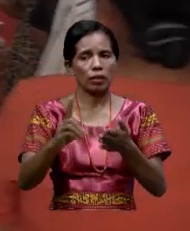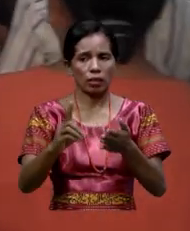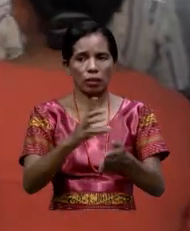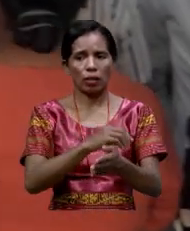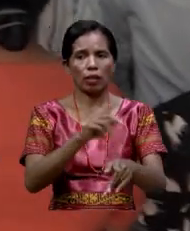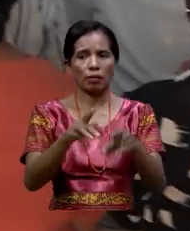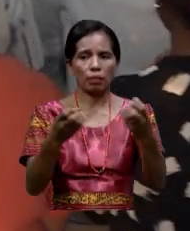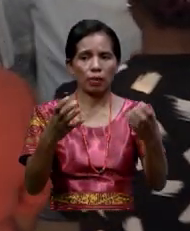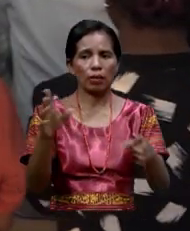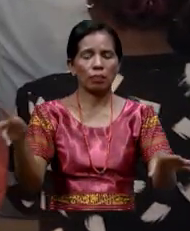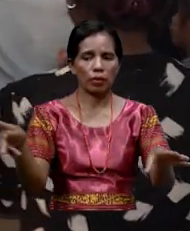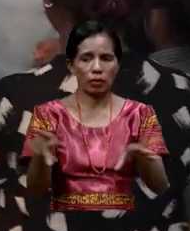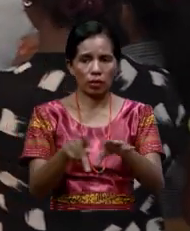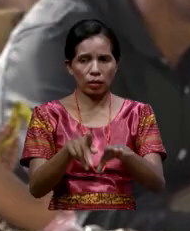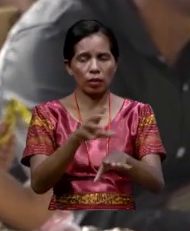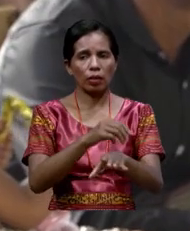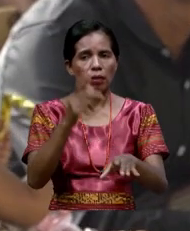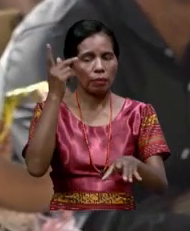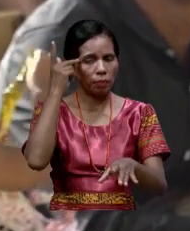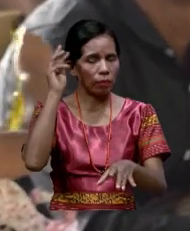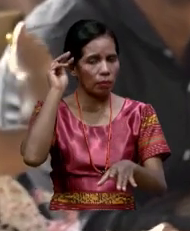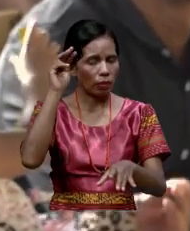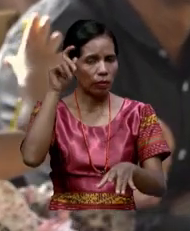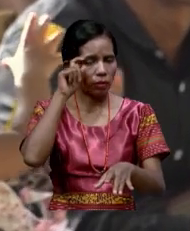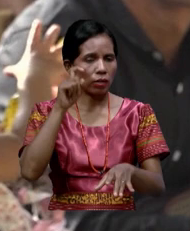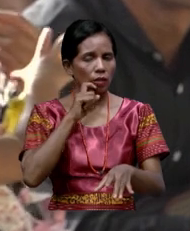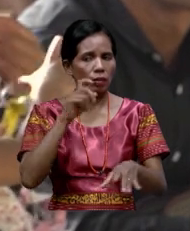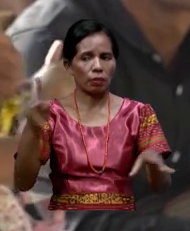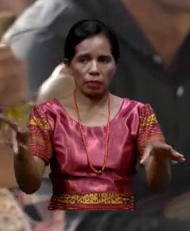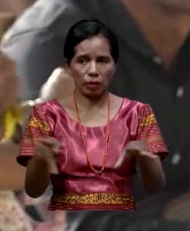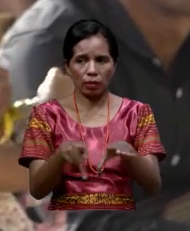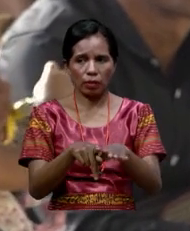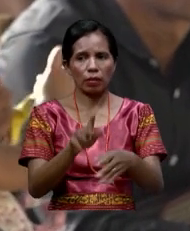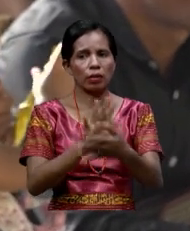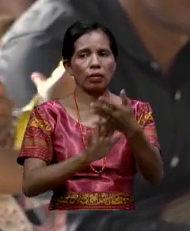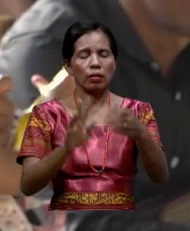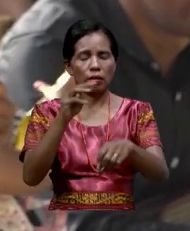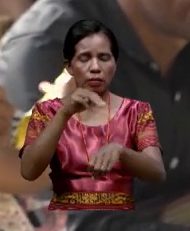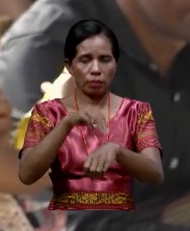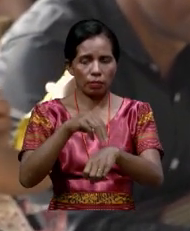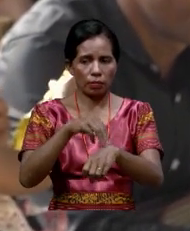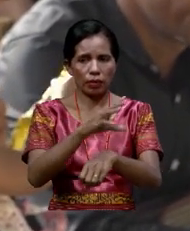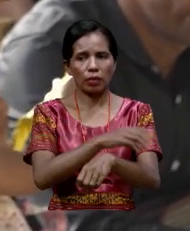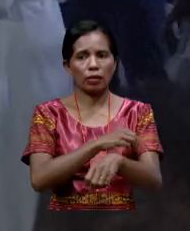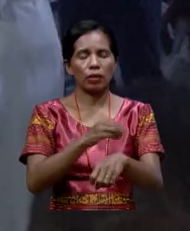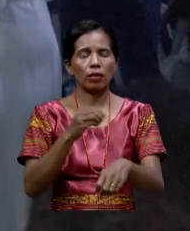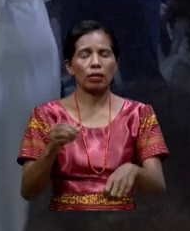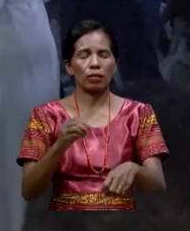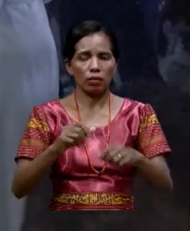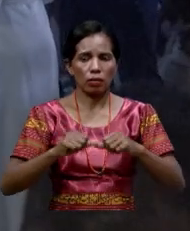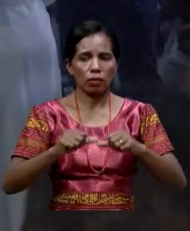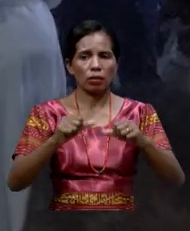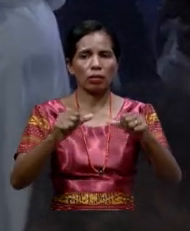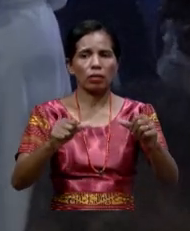Barak mak participa nomos primeiro ministro Kairala Sanana Guzmán a foi celebração misa Santa ne nai lulik continua